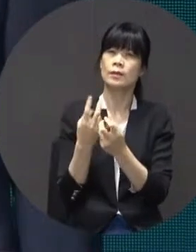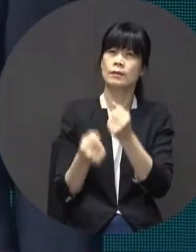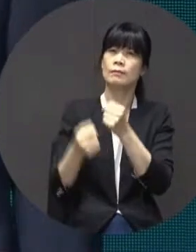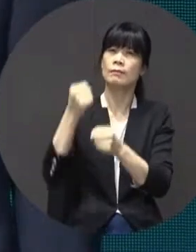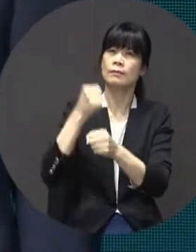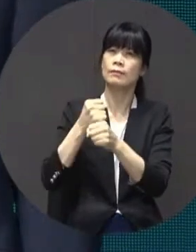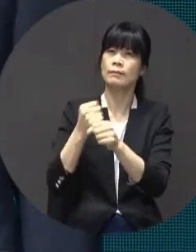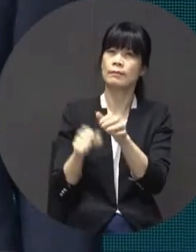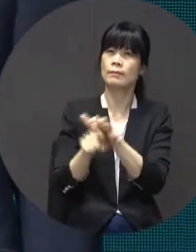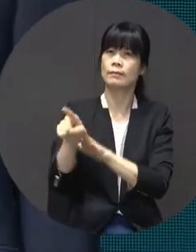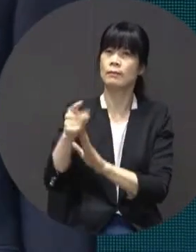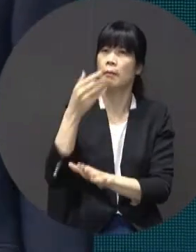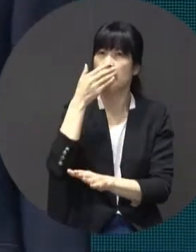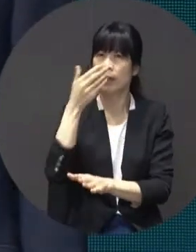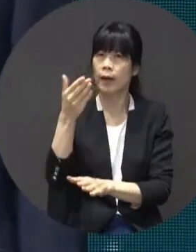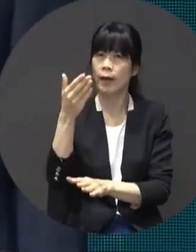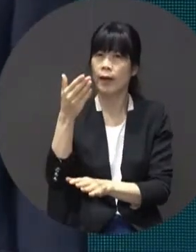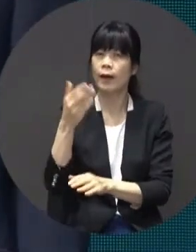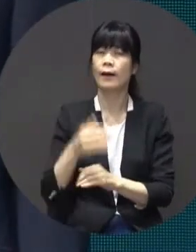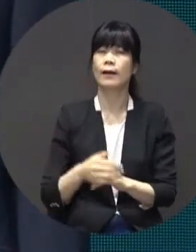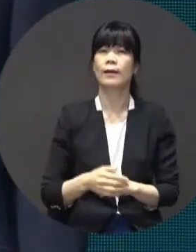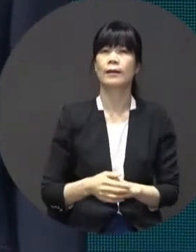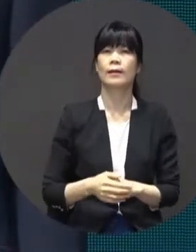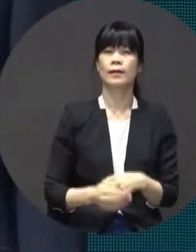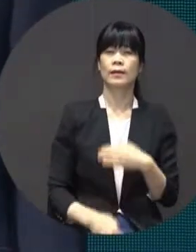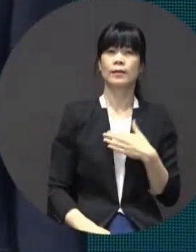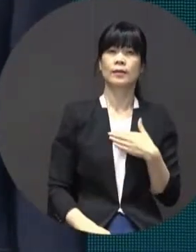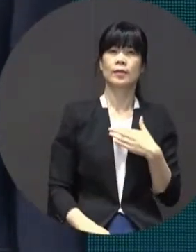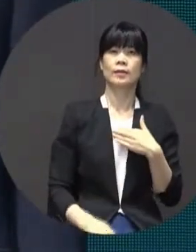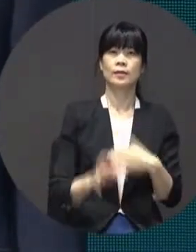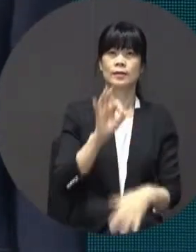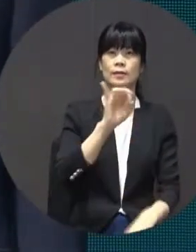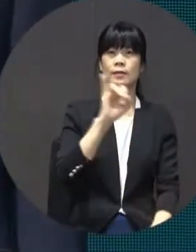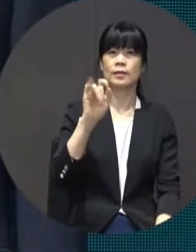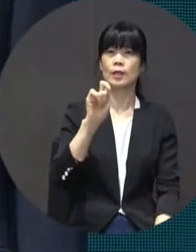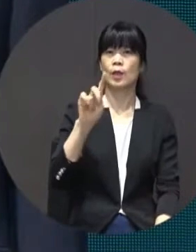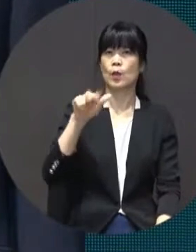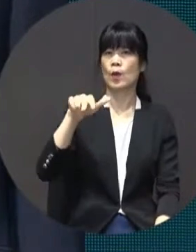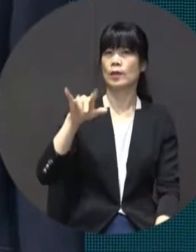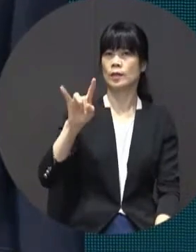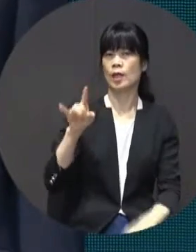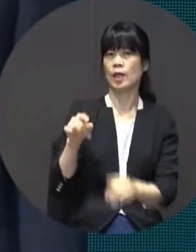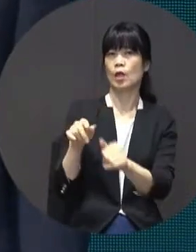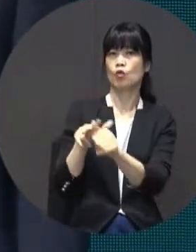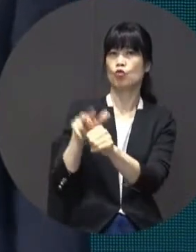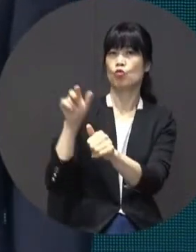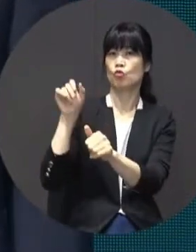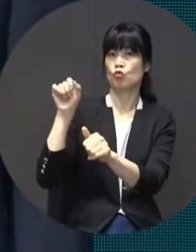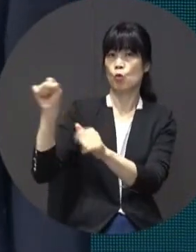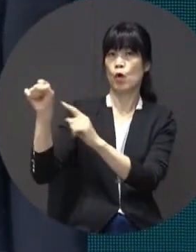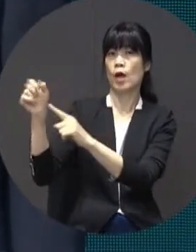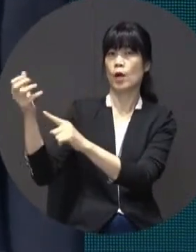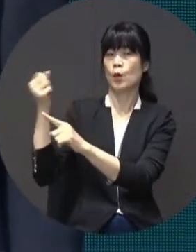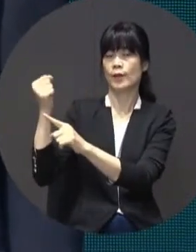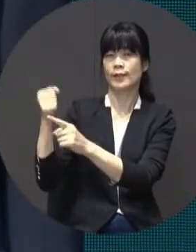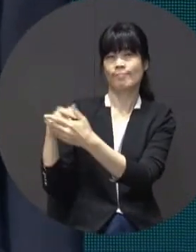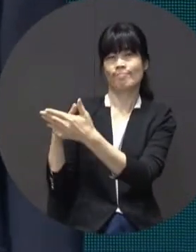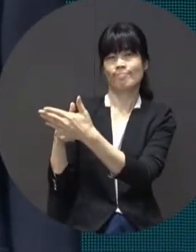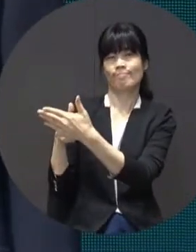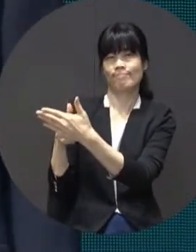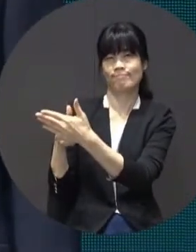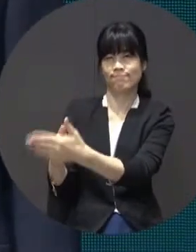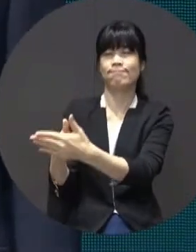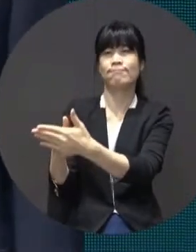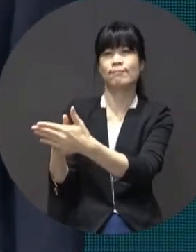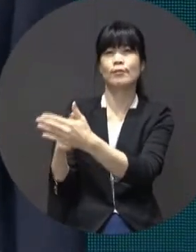중요한 과제인데, 저는 이광재 후보가 가지고 있는 그런 그 진취적인